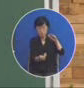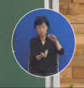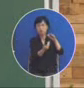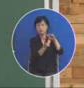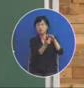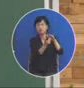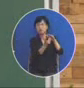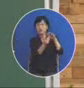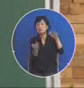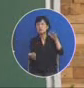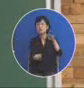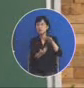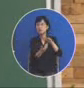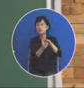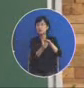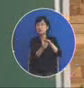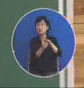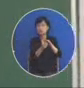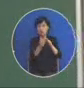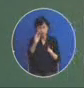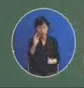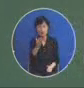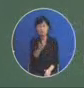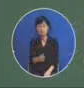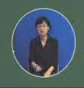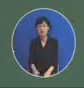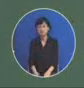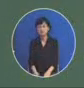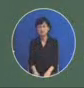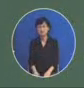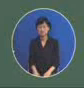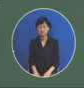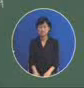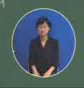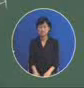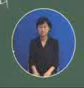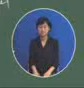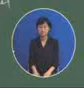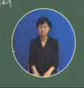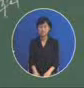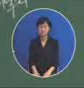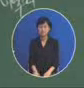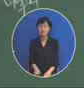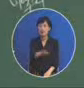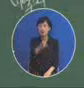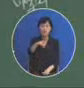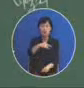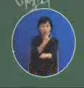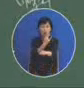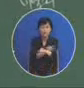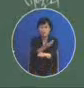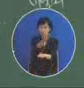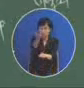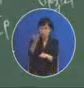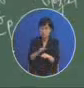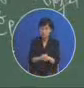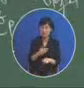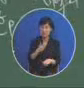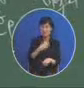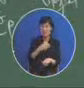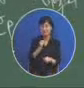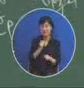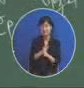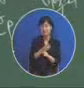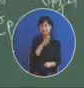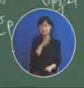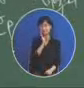the power of Mount Calvary, all of that power was shown on his one staff. Isn't that right? 우리 권사님들도 나는 이제 늙었다는 생각하지